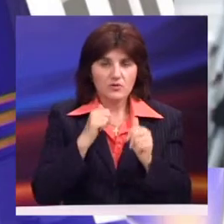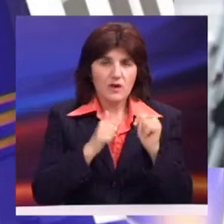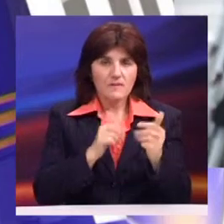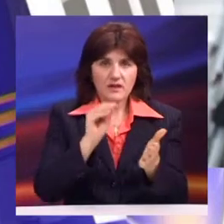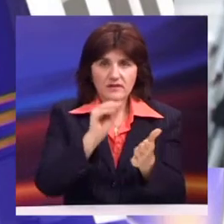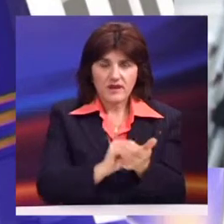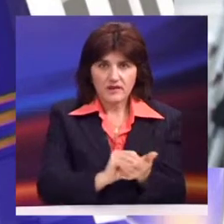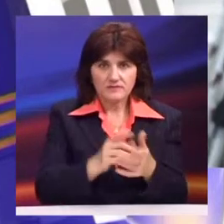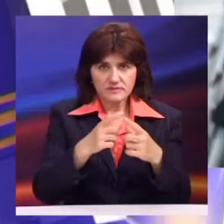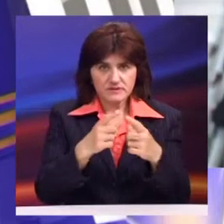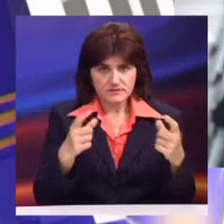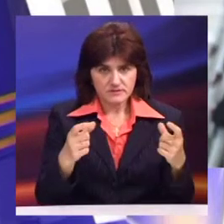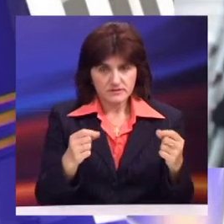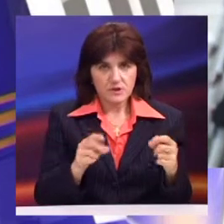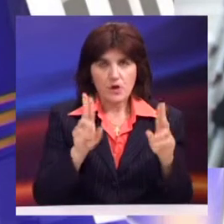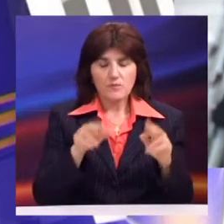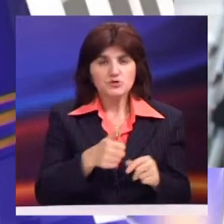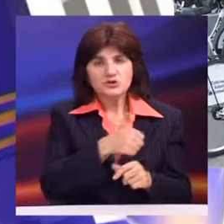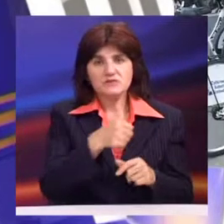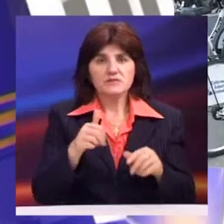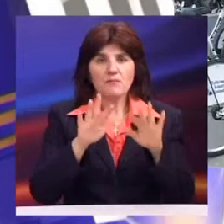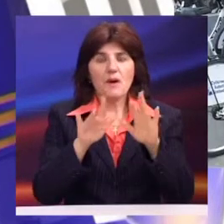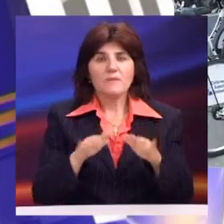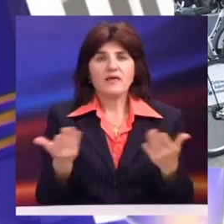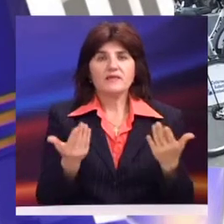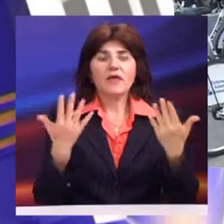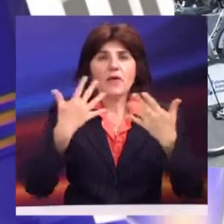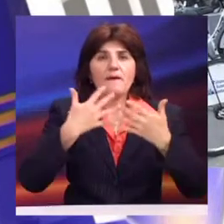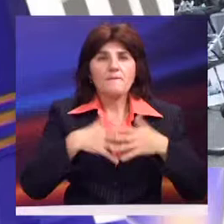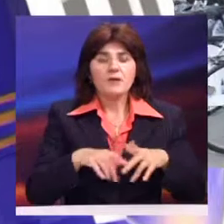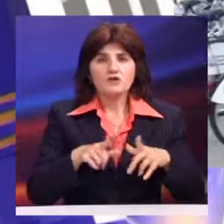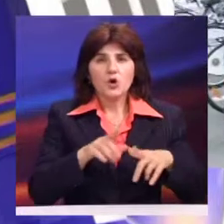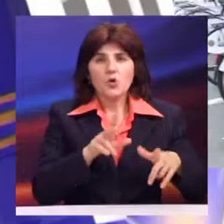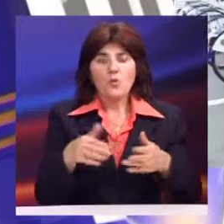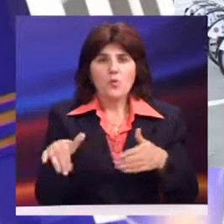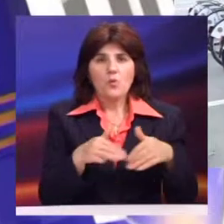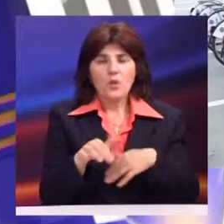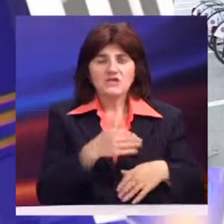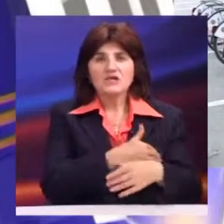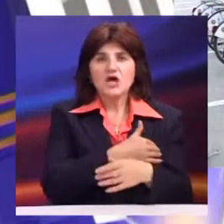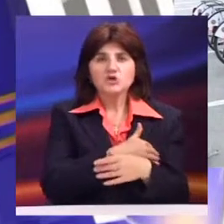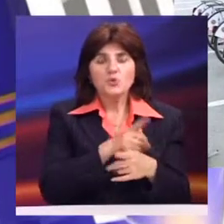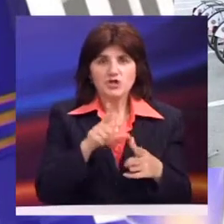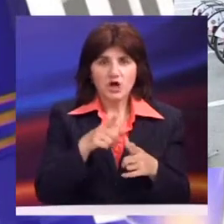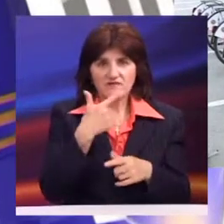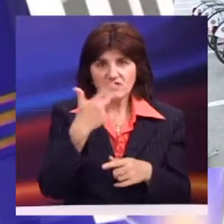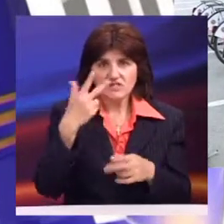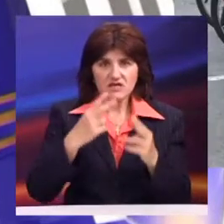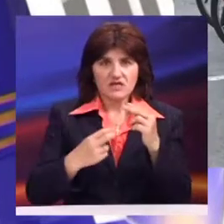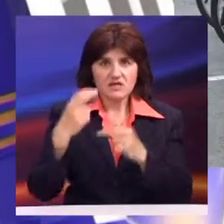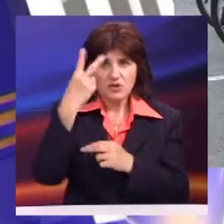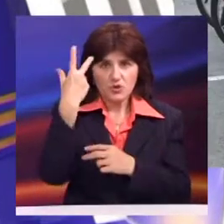osobe registruje. Korisnici se mogu registrovati samo na blagajni preduzeća u ulici Đure Đakovića 23, drugi